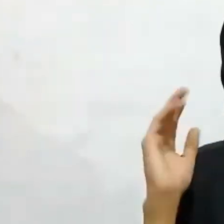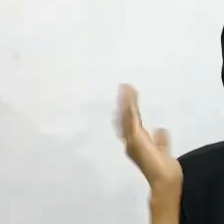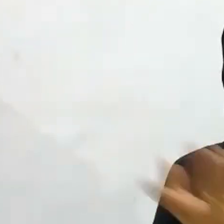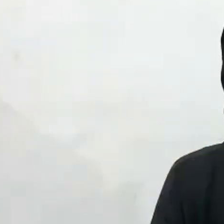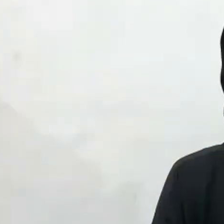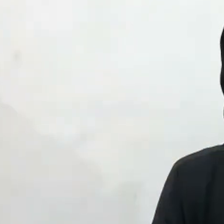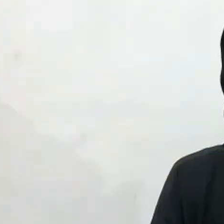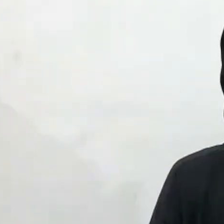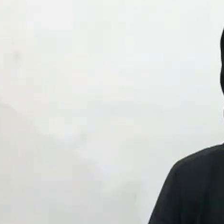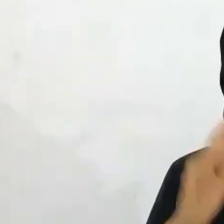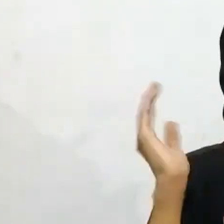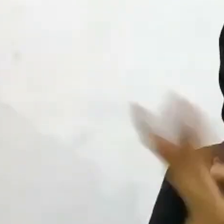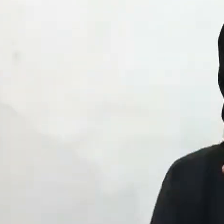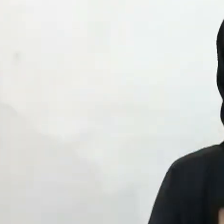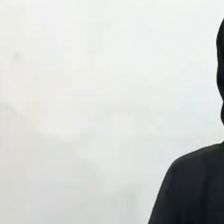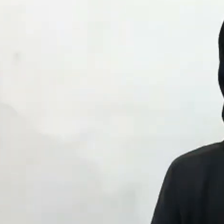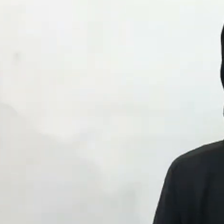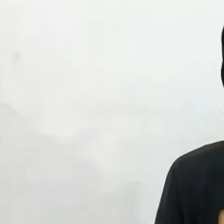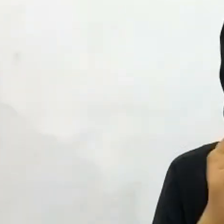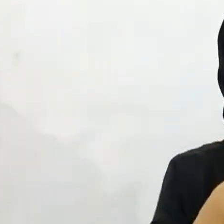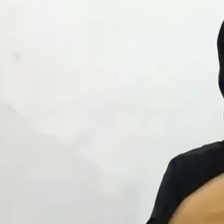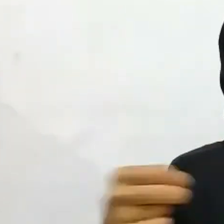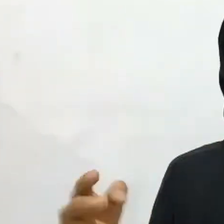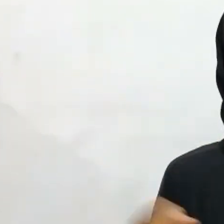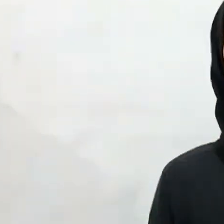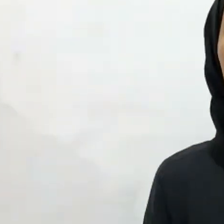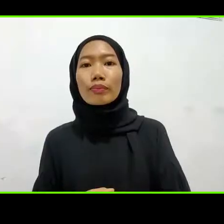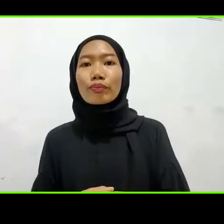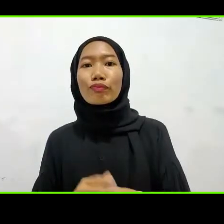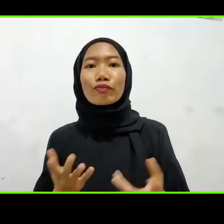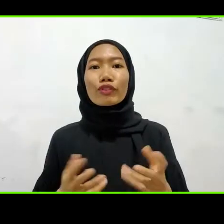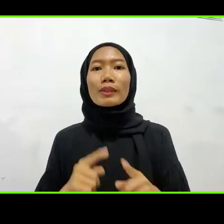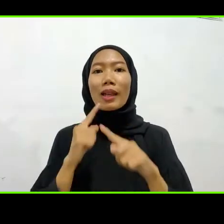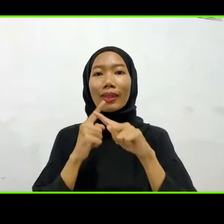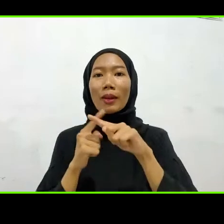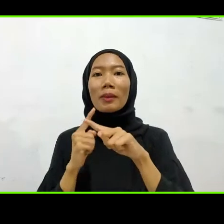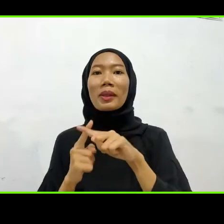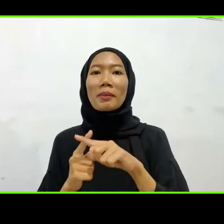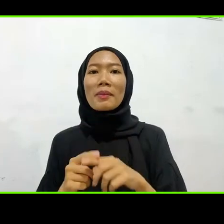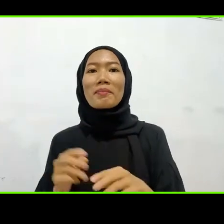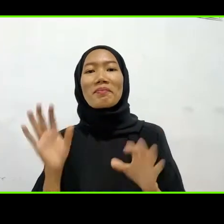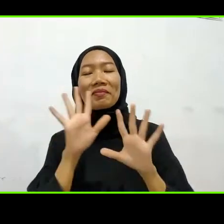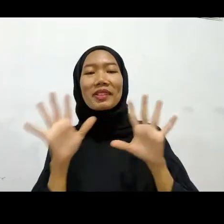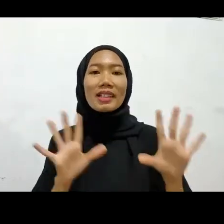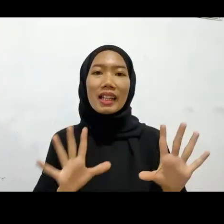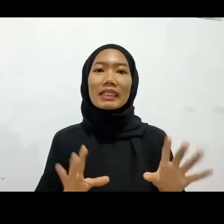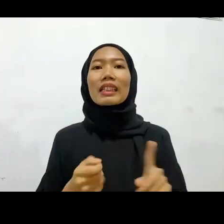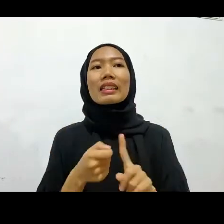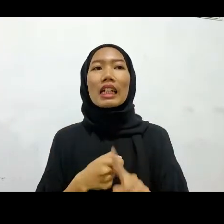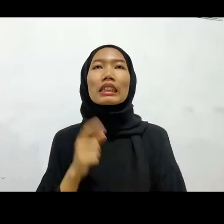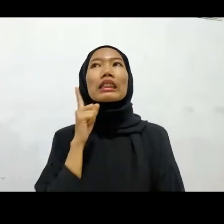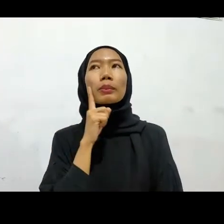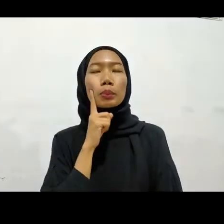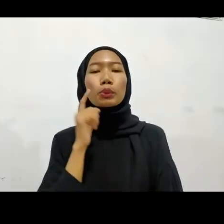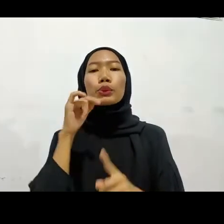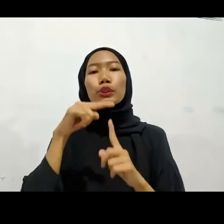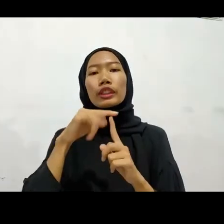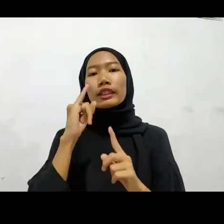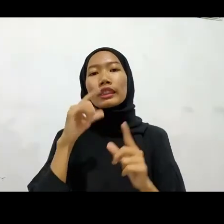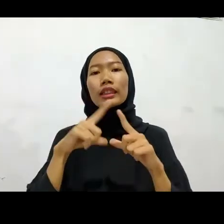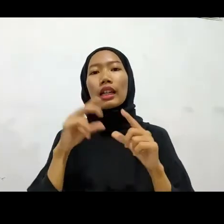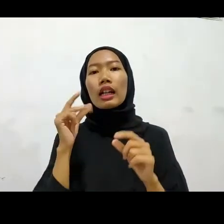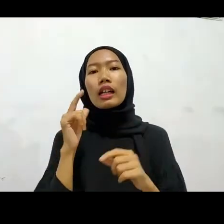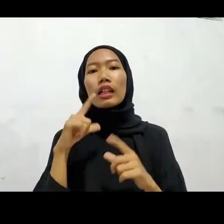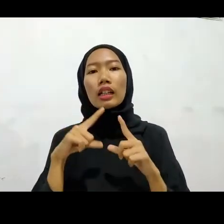build upon apa yang sudah disampaikan oleh Bu Tiara tadi ya, masih juga nanti akan berkaitan dengan JKN. Yang mungkin KND